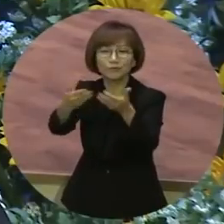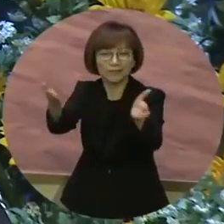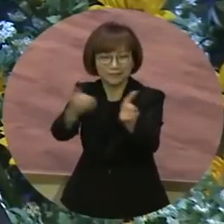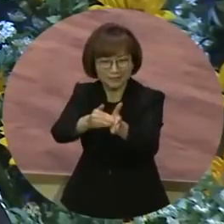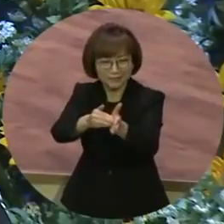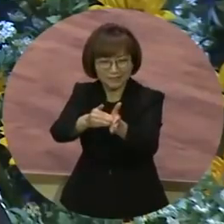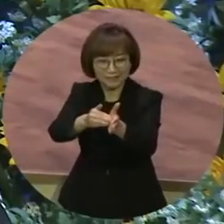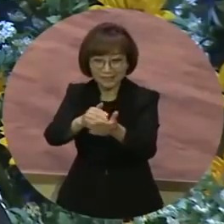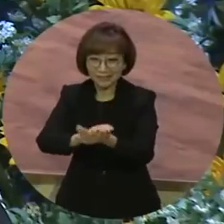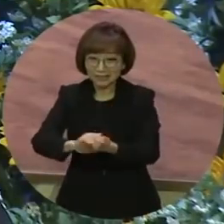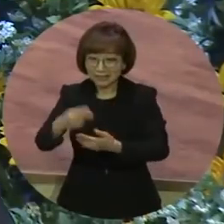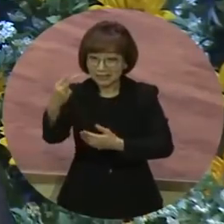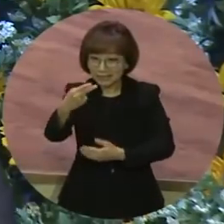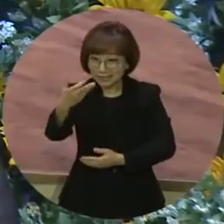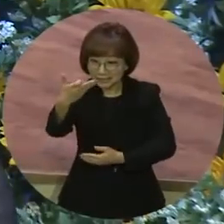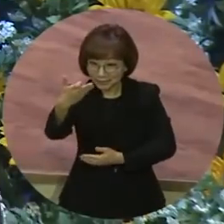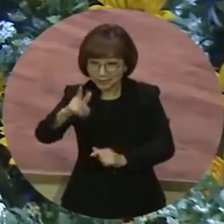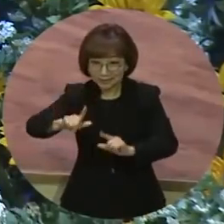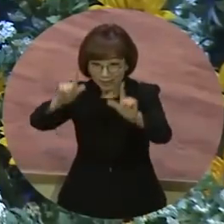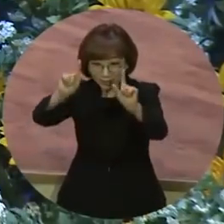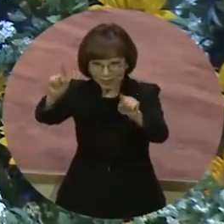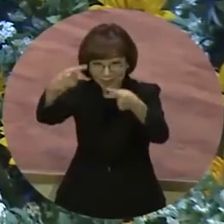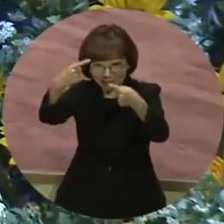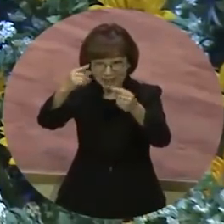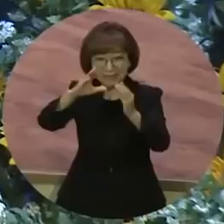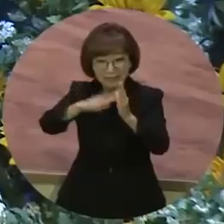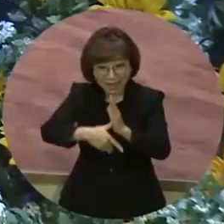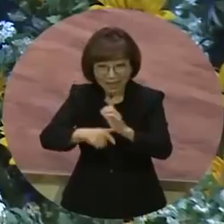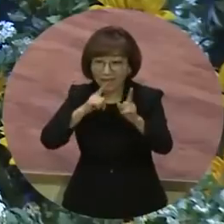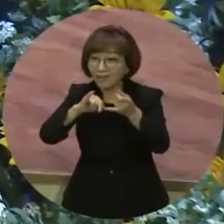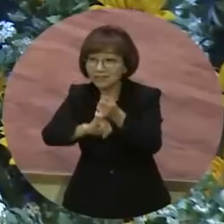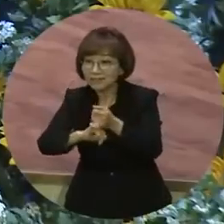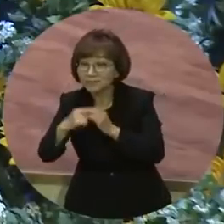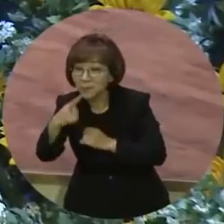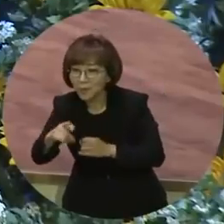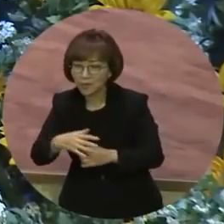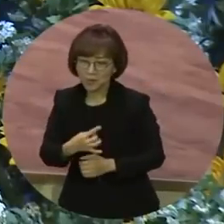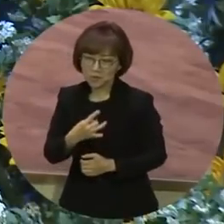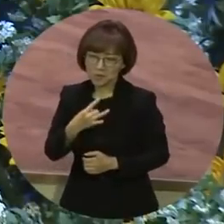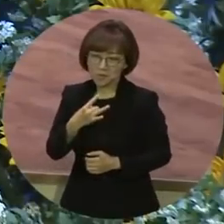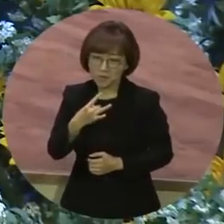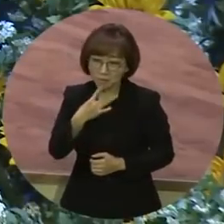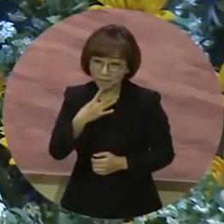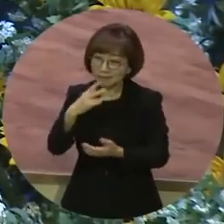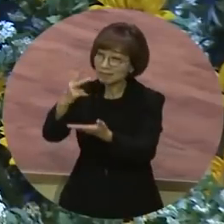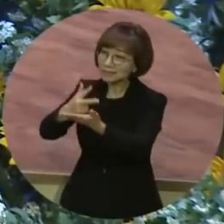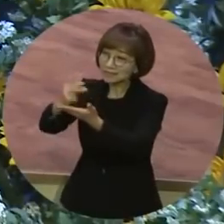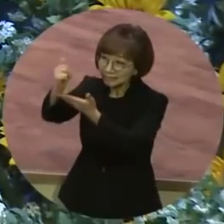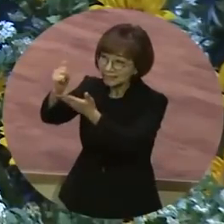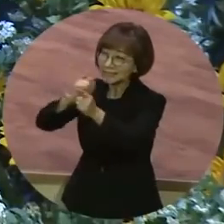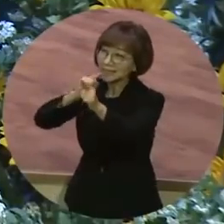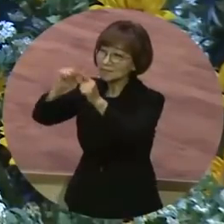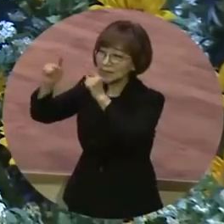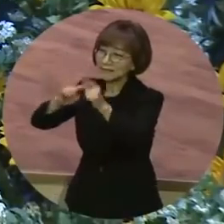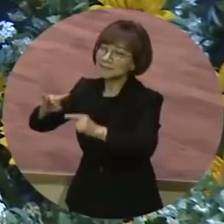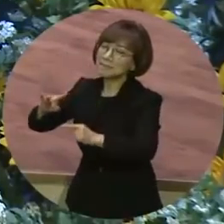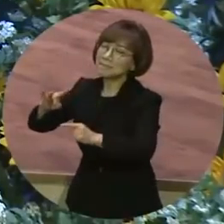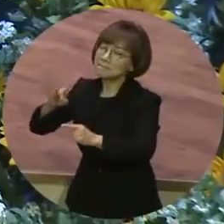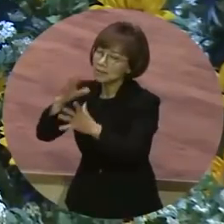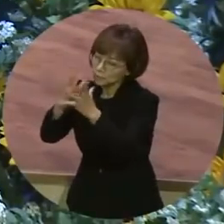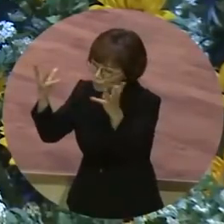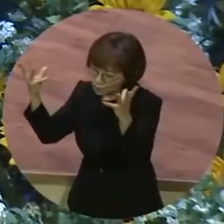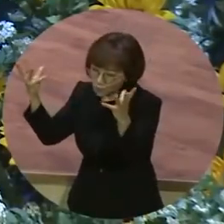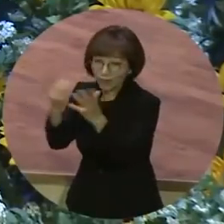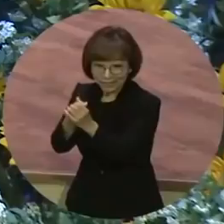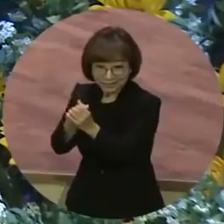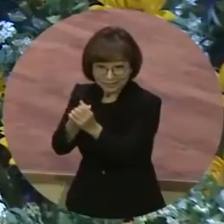통해서. 2019년도 우리에게 주신 은혜의 말씀은 뭐예요? 오직 여호와의 말씀만이 온전히